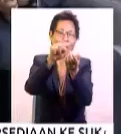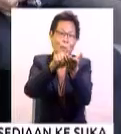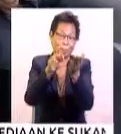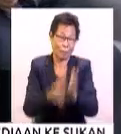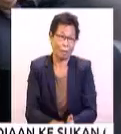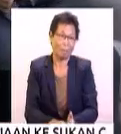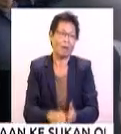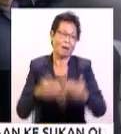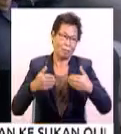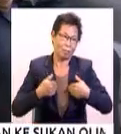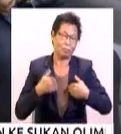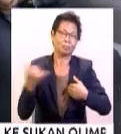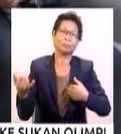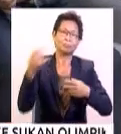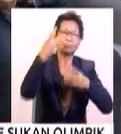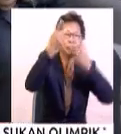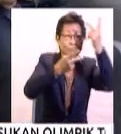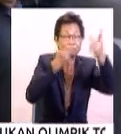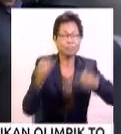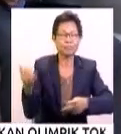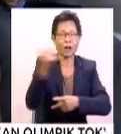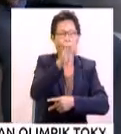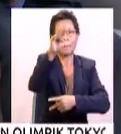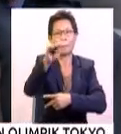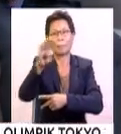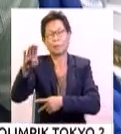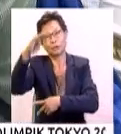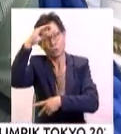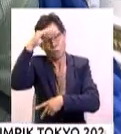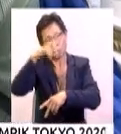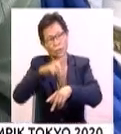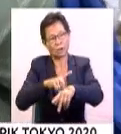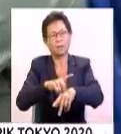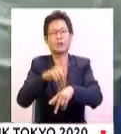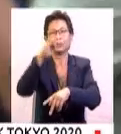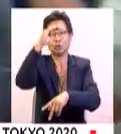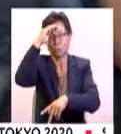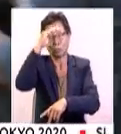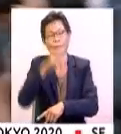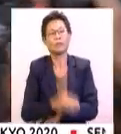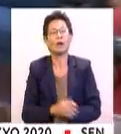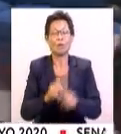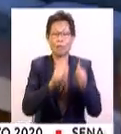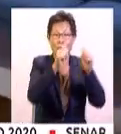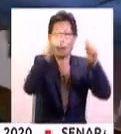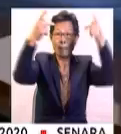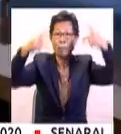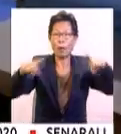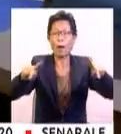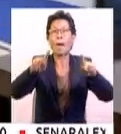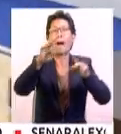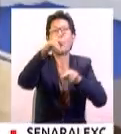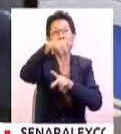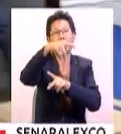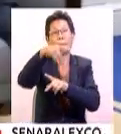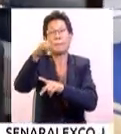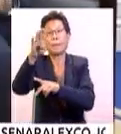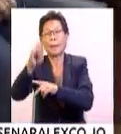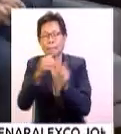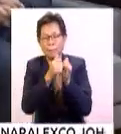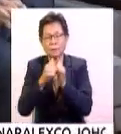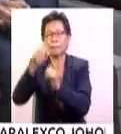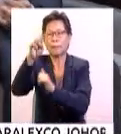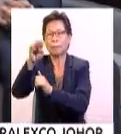pemberita selepas mengadakan kunjungan hormat ke atas Menteri Besar di Kota Iskandar. Terdahulu, beliau yang juga Presiden Bersatu ditemani Menteri